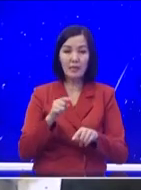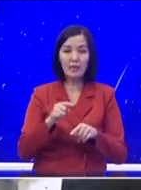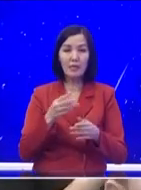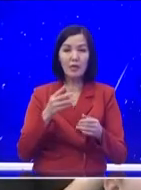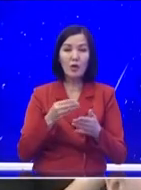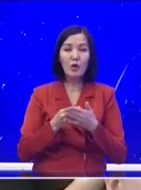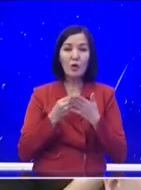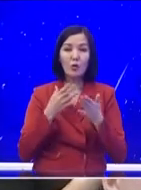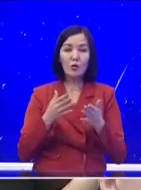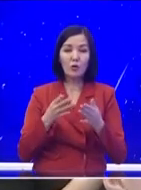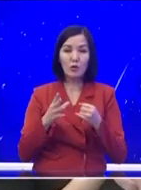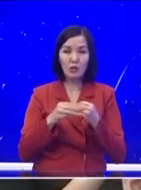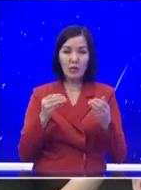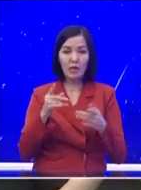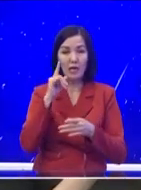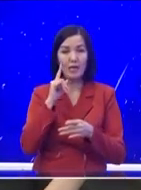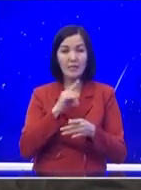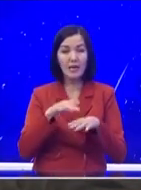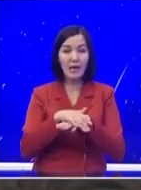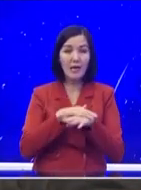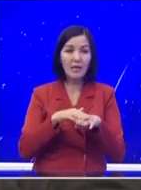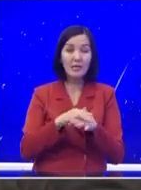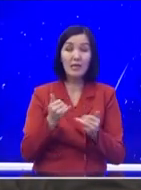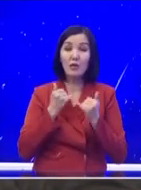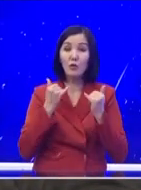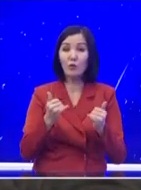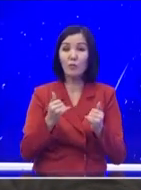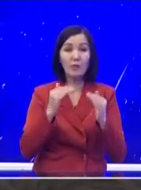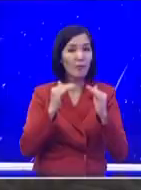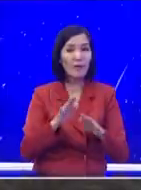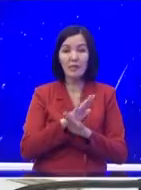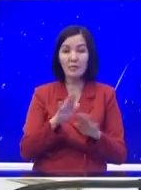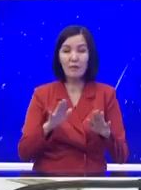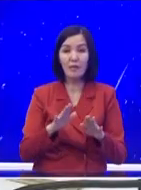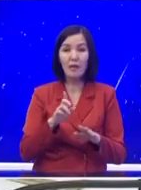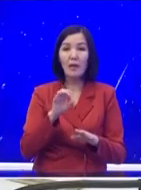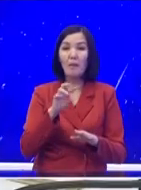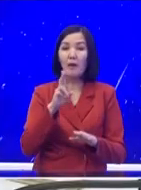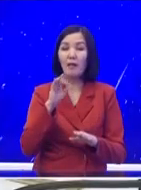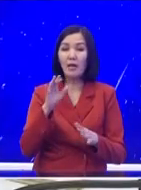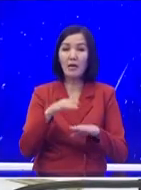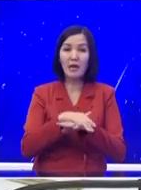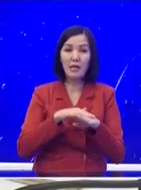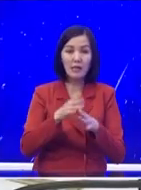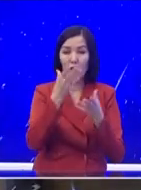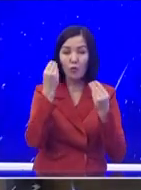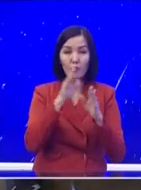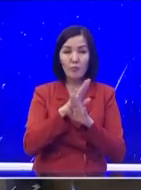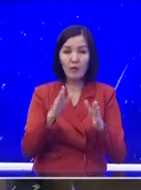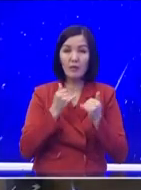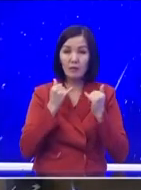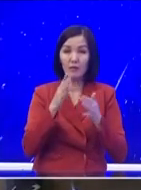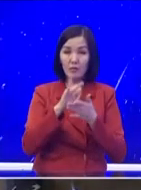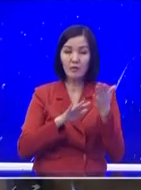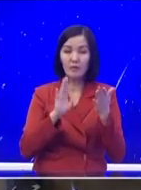шексіз қамқорлық жасаған қазақ еліне деген құрметім ешқашан аласармайды. Мұны балқар халқы да ешқашан ұмытпайды дейді